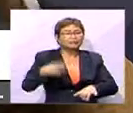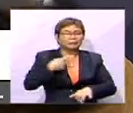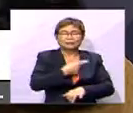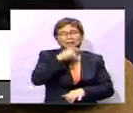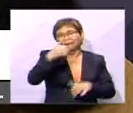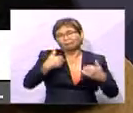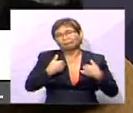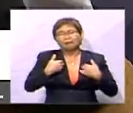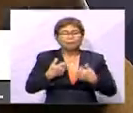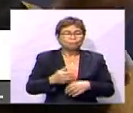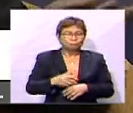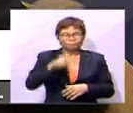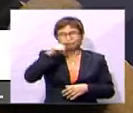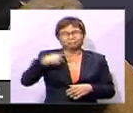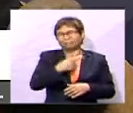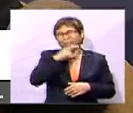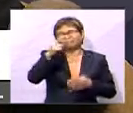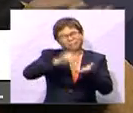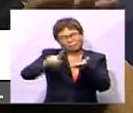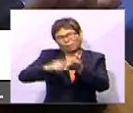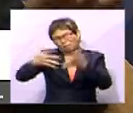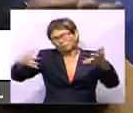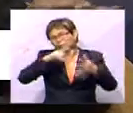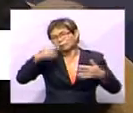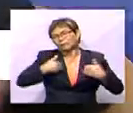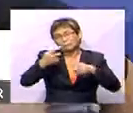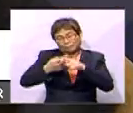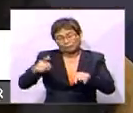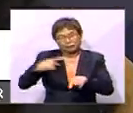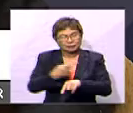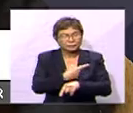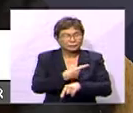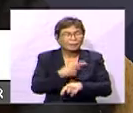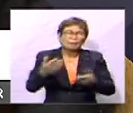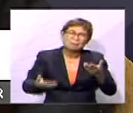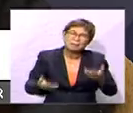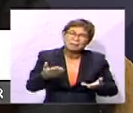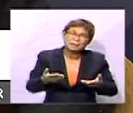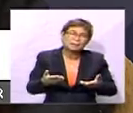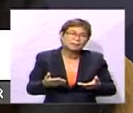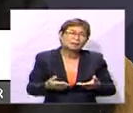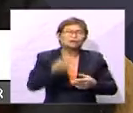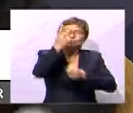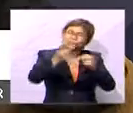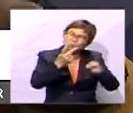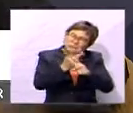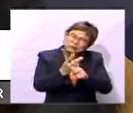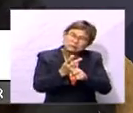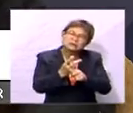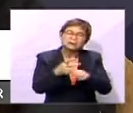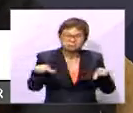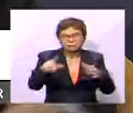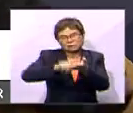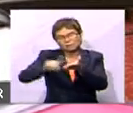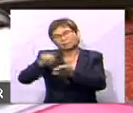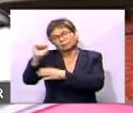ada nak pergi check banyak sangat, but we will do maybe every 2 years to do the